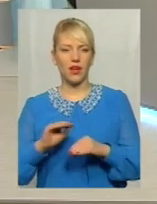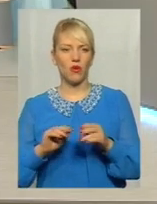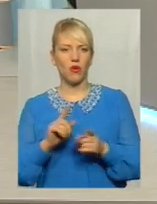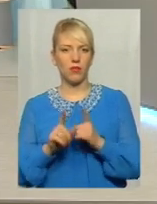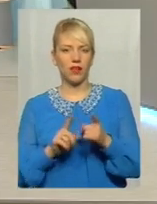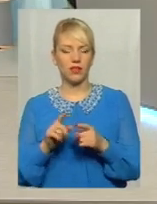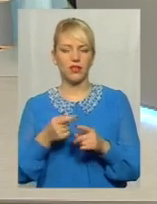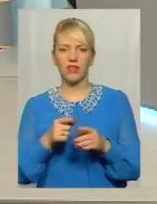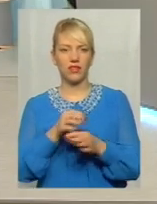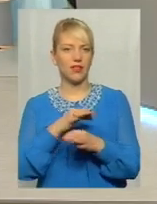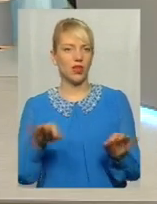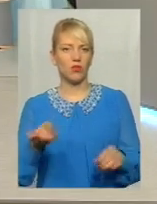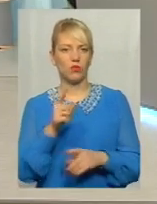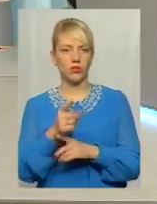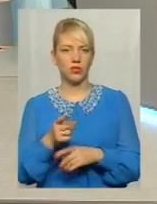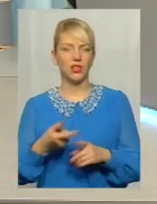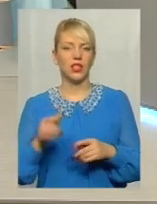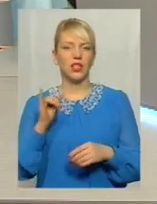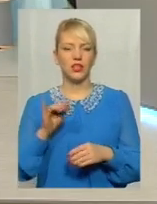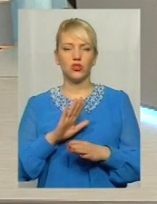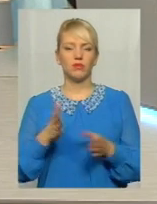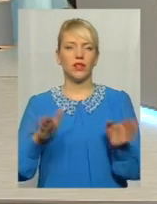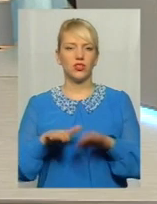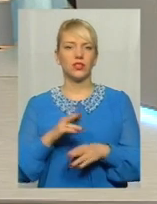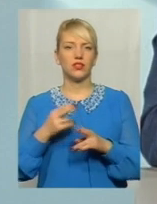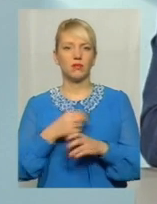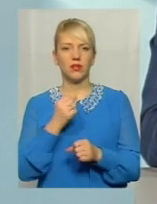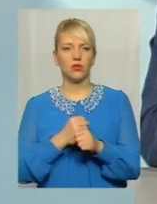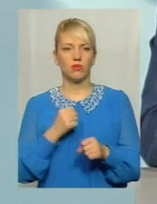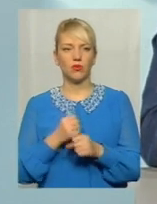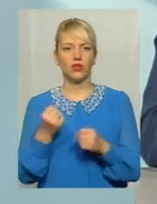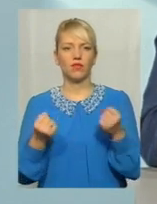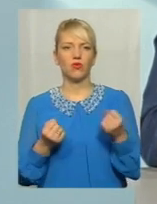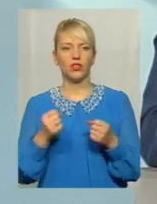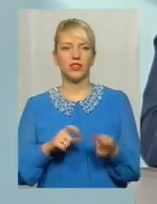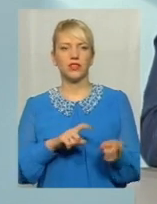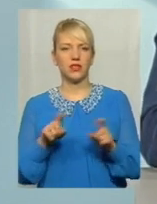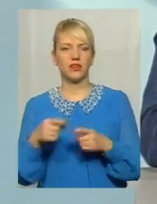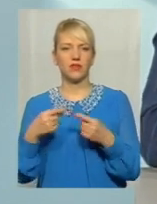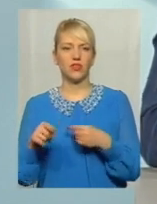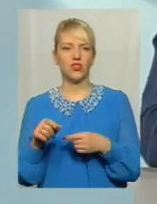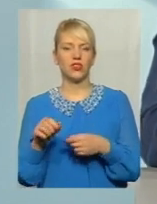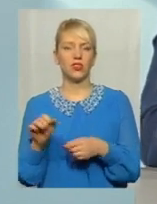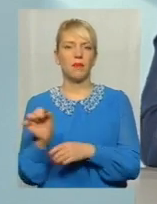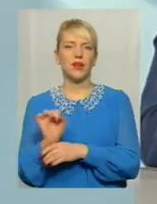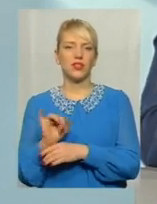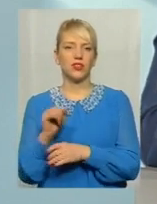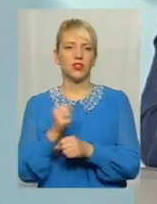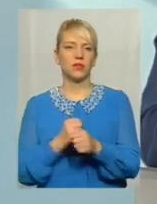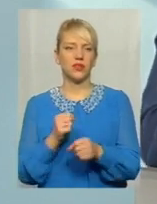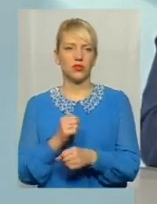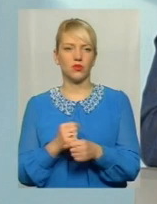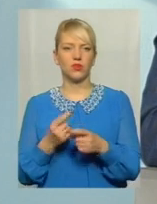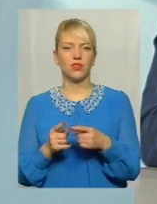транспорт. Для того, щоб не залишитися без роботи, водії сідають до іншої машини і працюють. Відповідно,